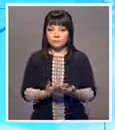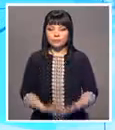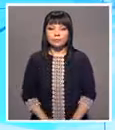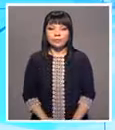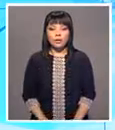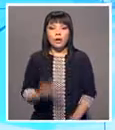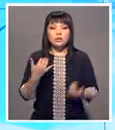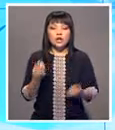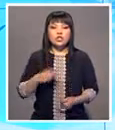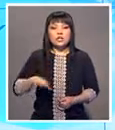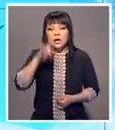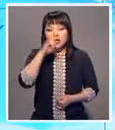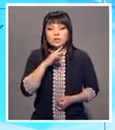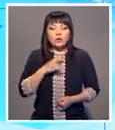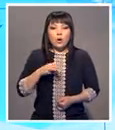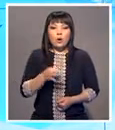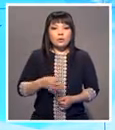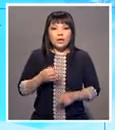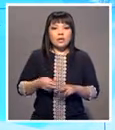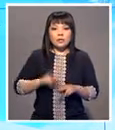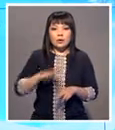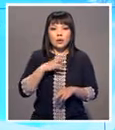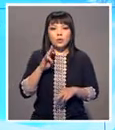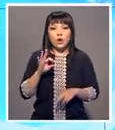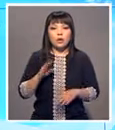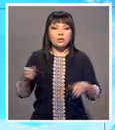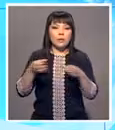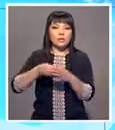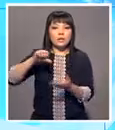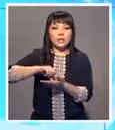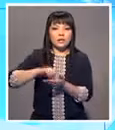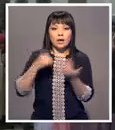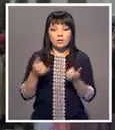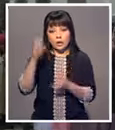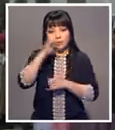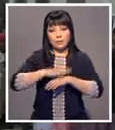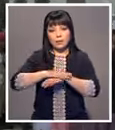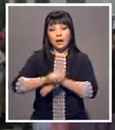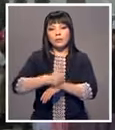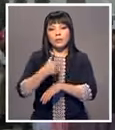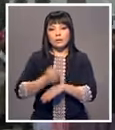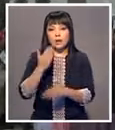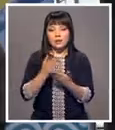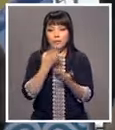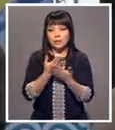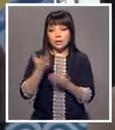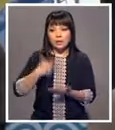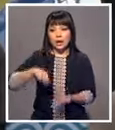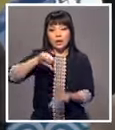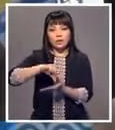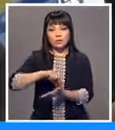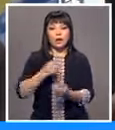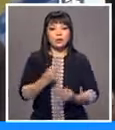Шығыс Қазақстан жастары алдағы президент сайлауына Нұр Отан партиясының атынан қазіргі мемлекет басшысының кандидатурасы ұсынылғанын қолдайды. Бұл туралы